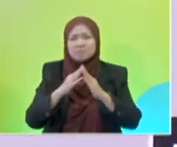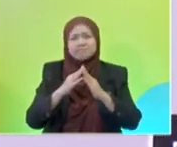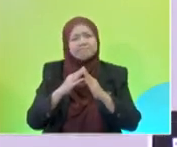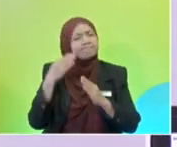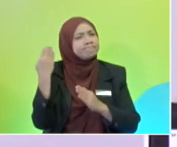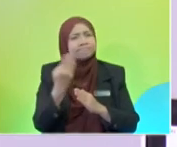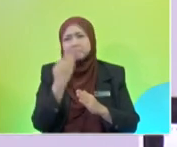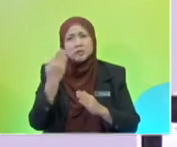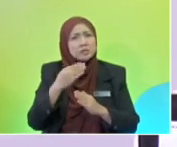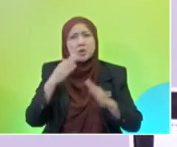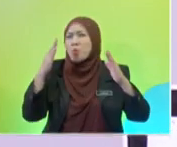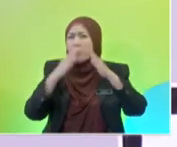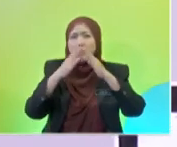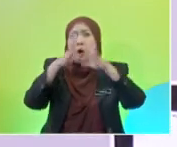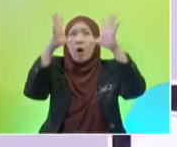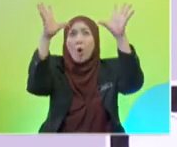MP3